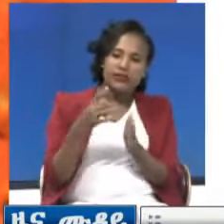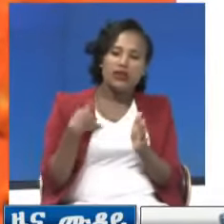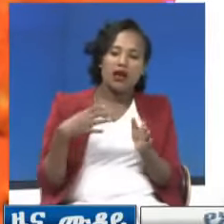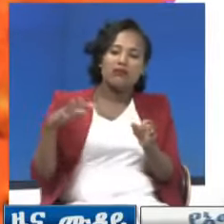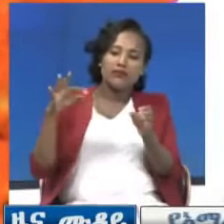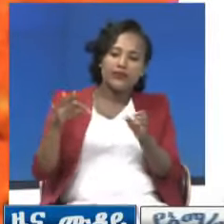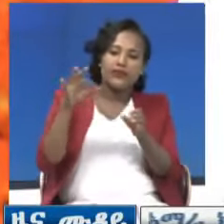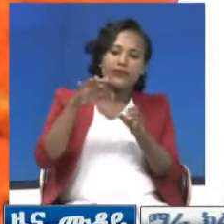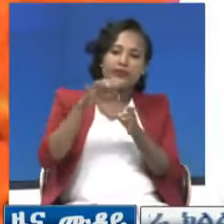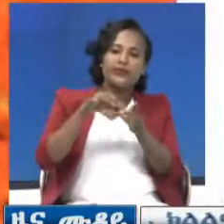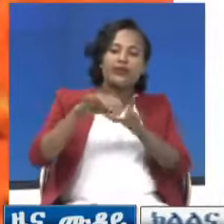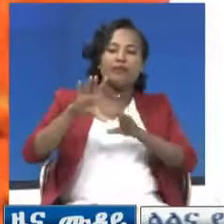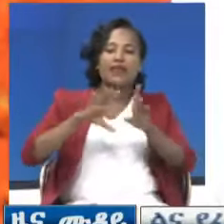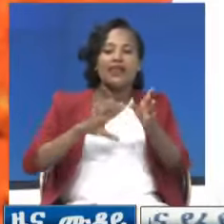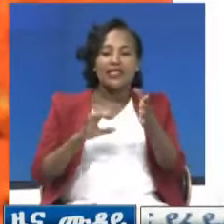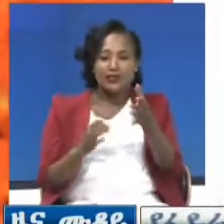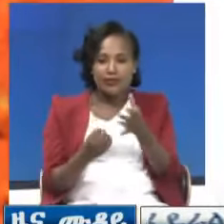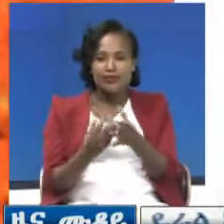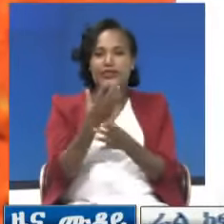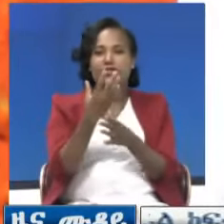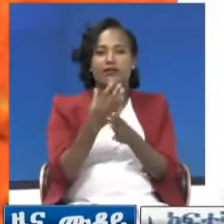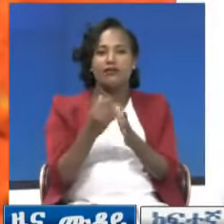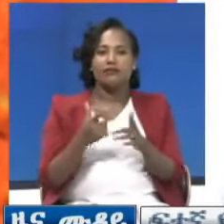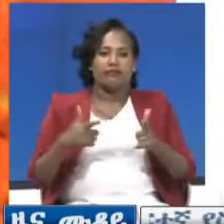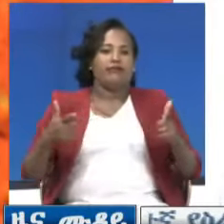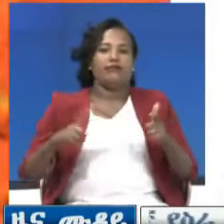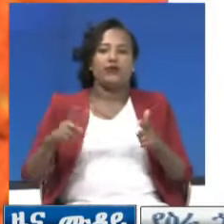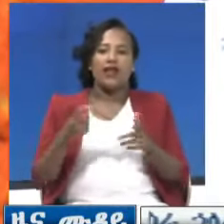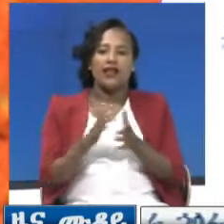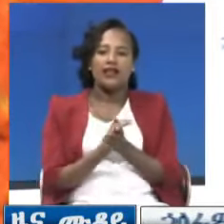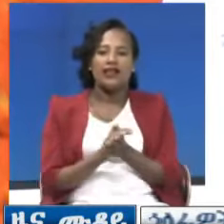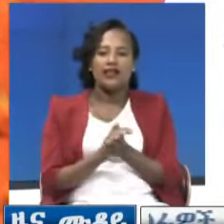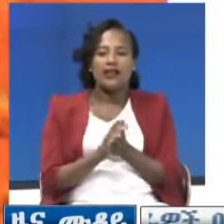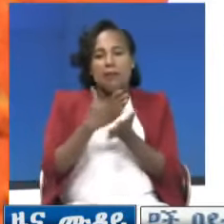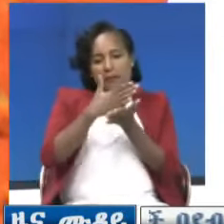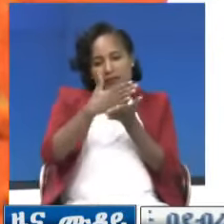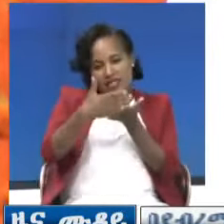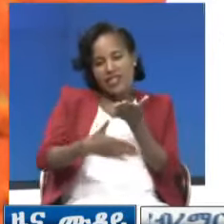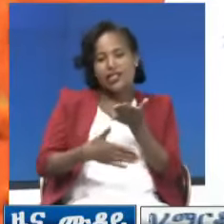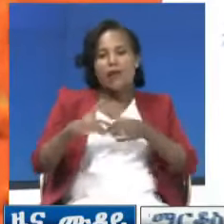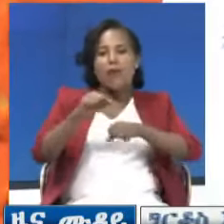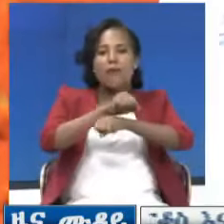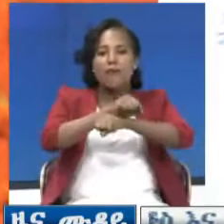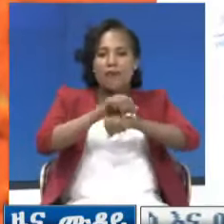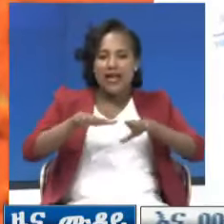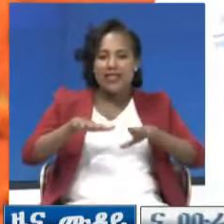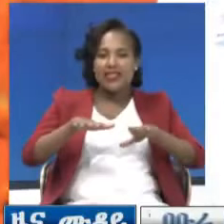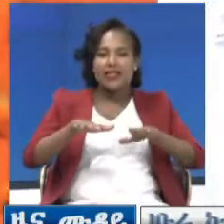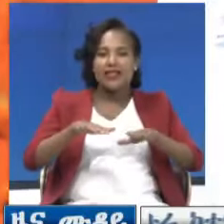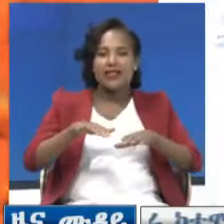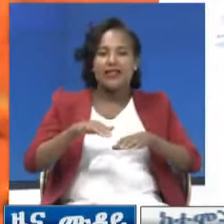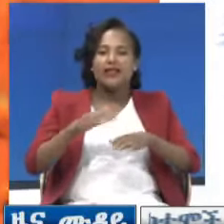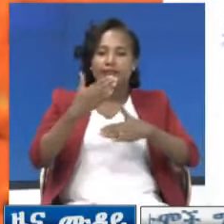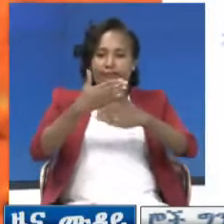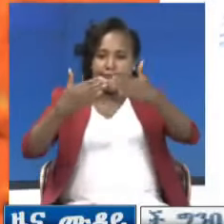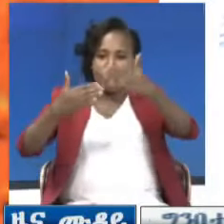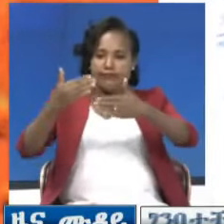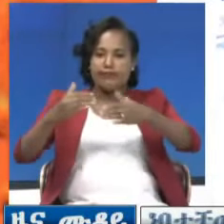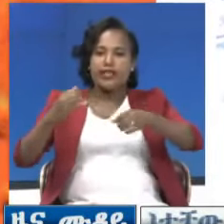ለማባችሁን ምንጭ ጎረምሳል፣ የሚሸረሸረው መሬት ሀርከኑ ጋር